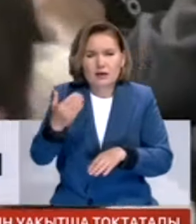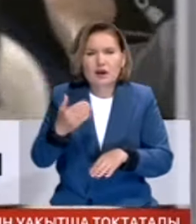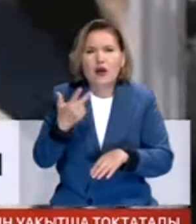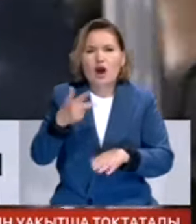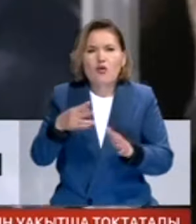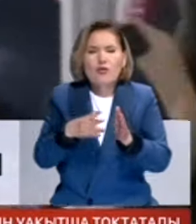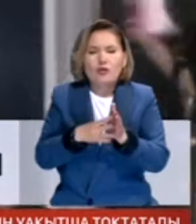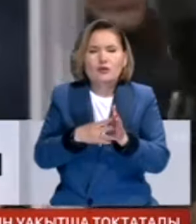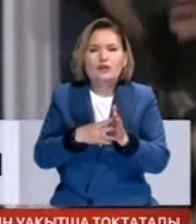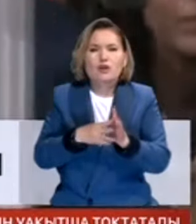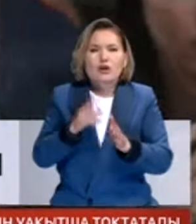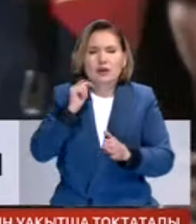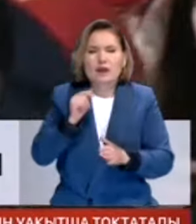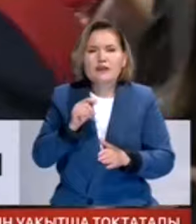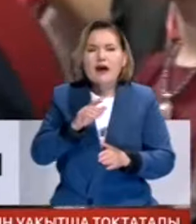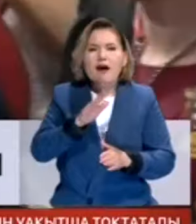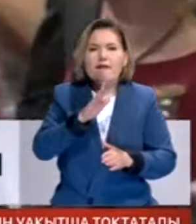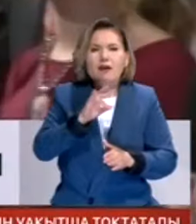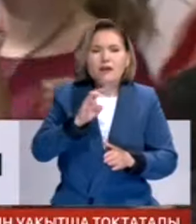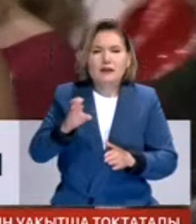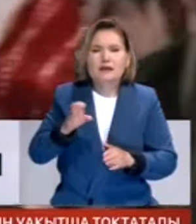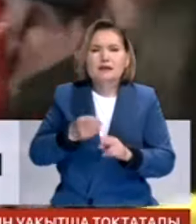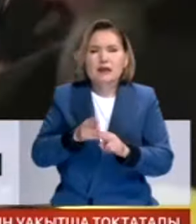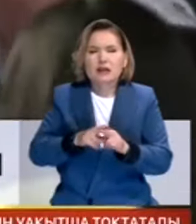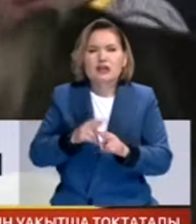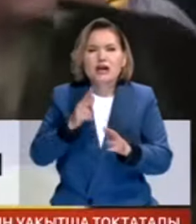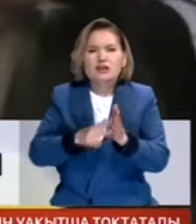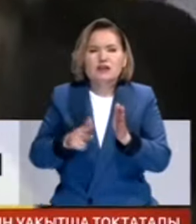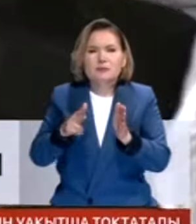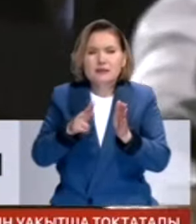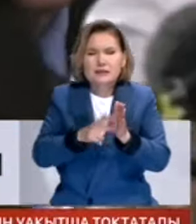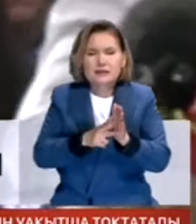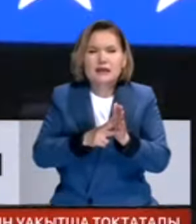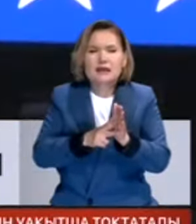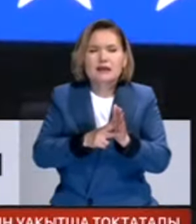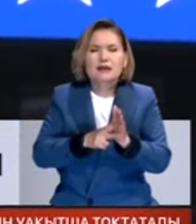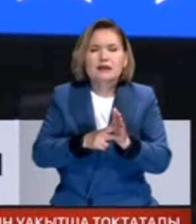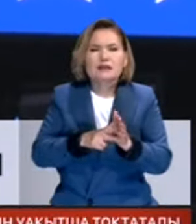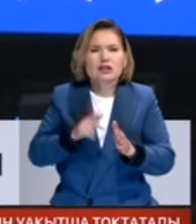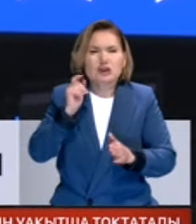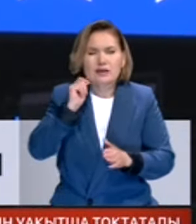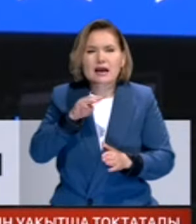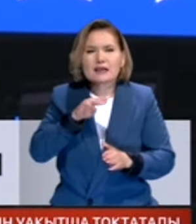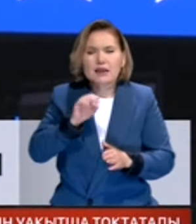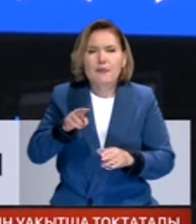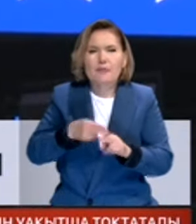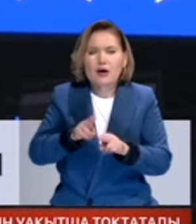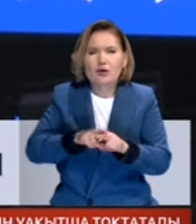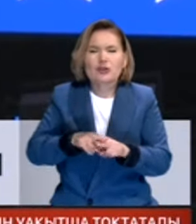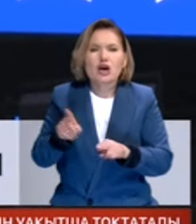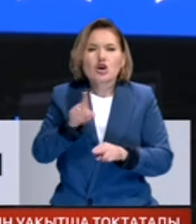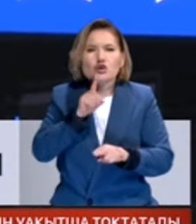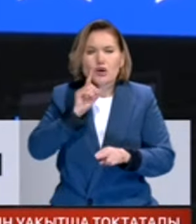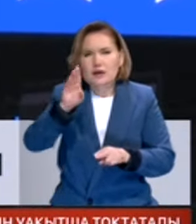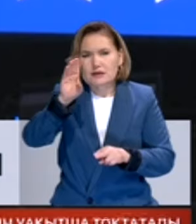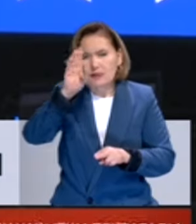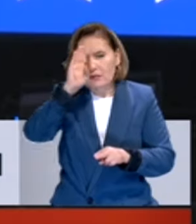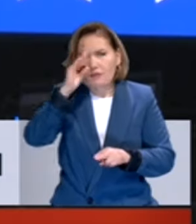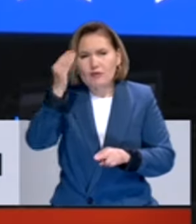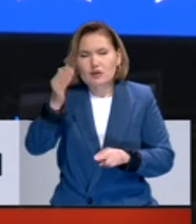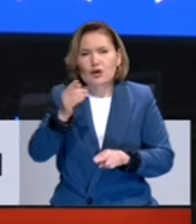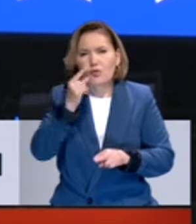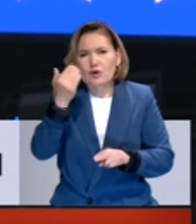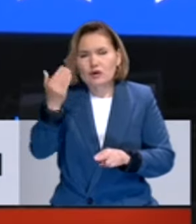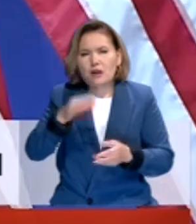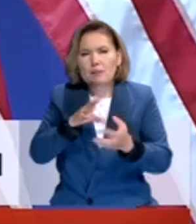39 жастағы Венс, 78 жастағы Трамп, 81-дегі Байден тәрізді қарттар басынайтын сайлауда жас толқынатынан өкілді кетпек.